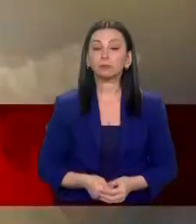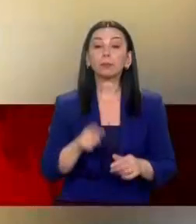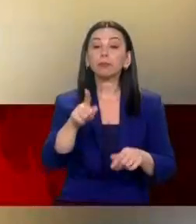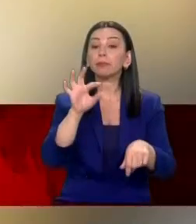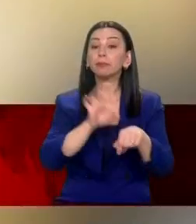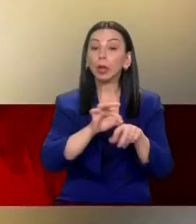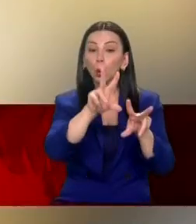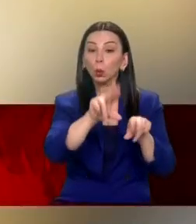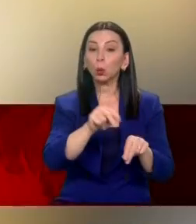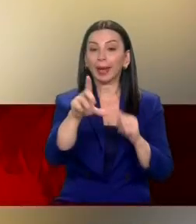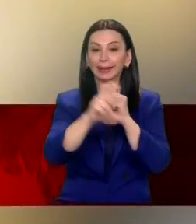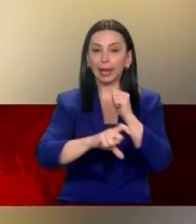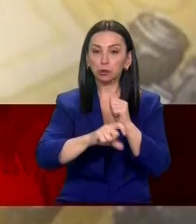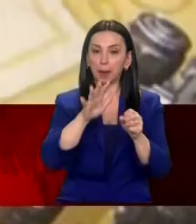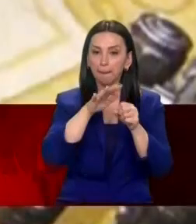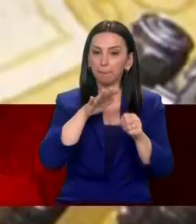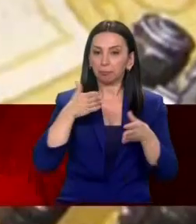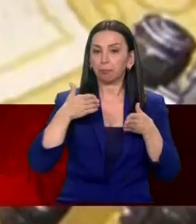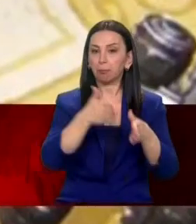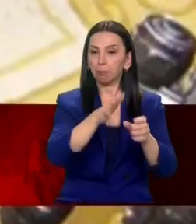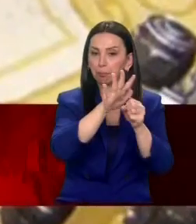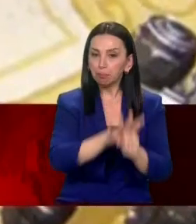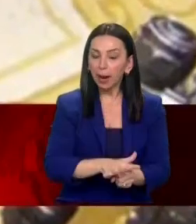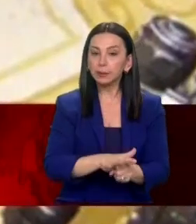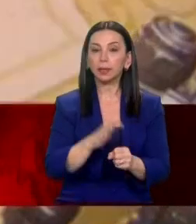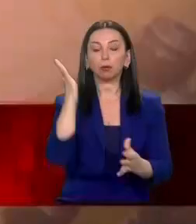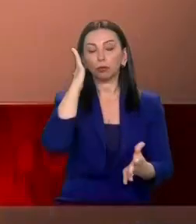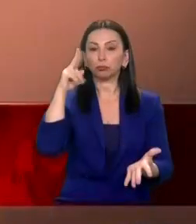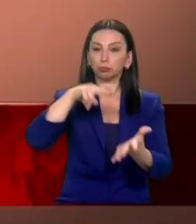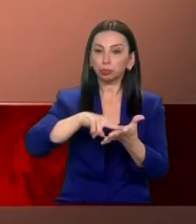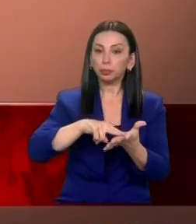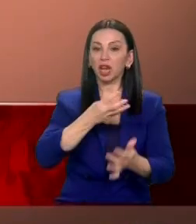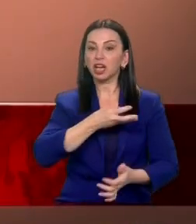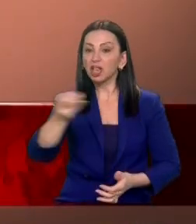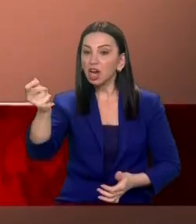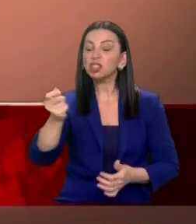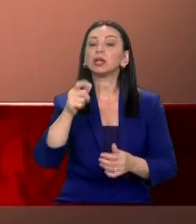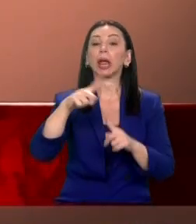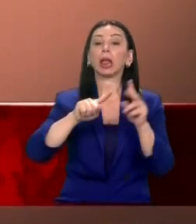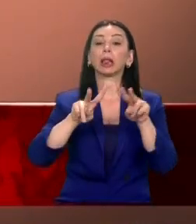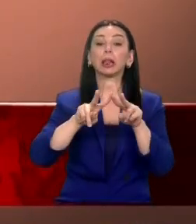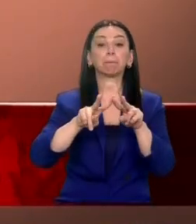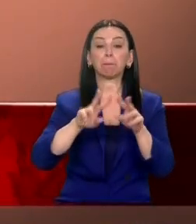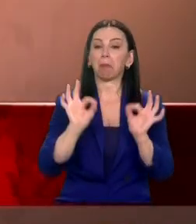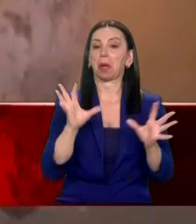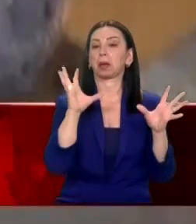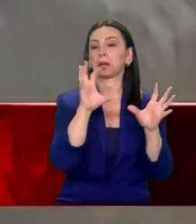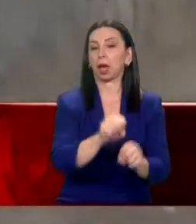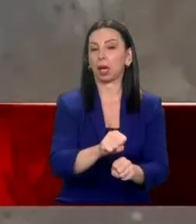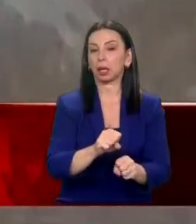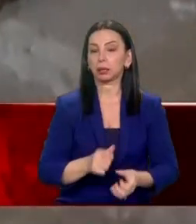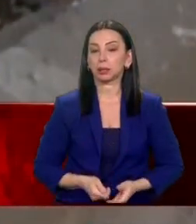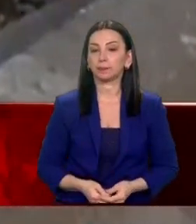O an uyuyan terörist baskınla uyandı. Kurtulmak için balkona yöneldi ama özel tim kaçmasını engelledi. Bombacı kendini yerde buldu.